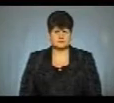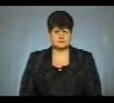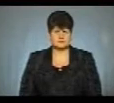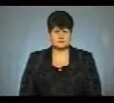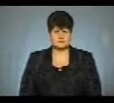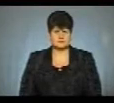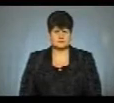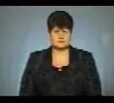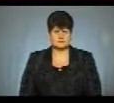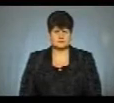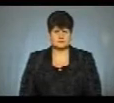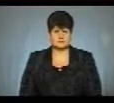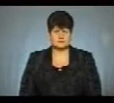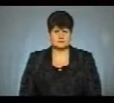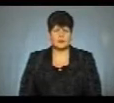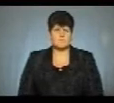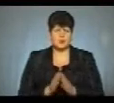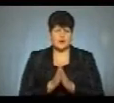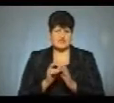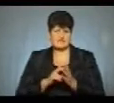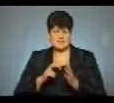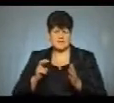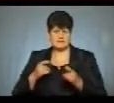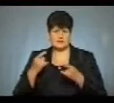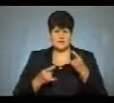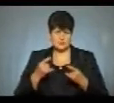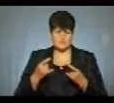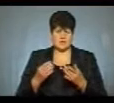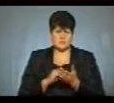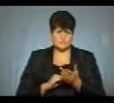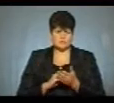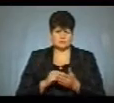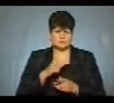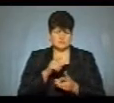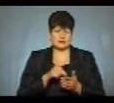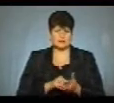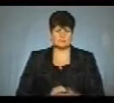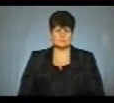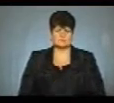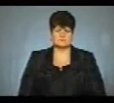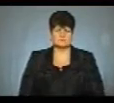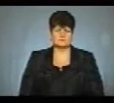На жаль, погано дуже вас чуємо. Ще раз прохання відійти від телевізора і чітко поставити запитання.